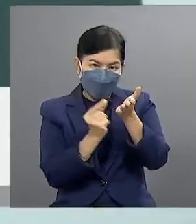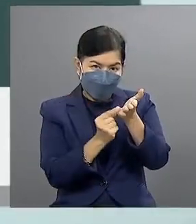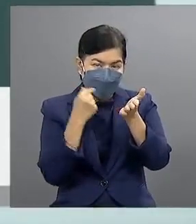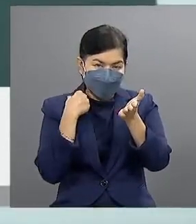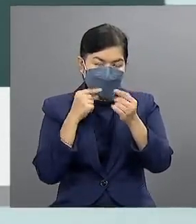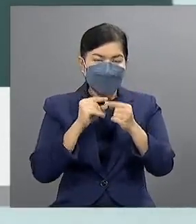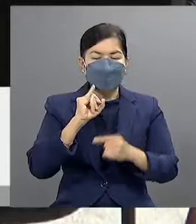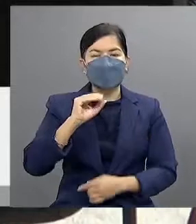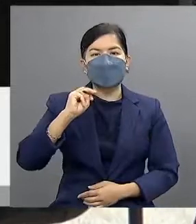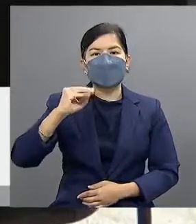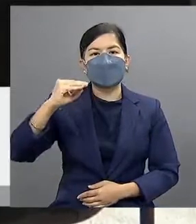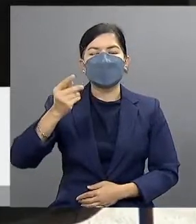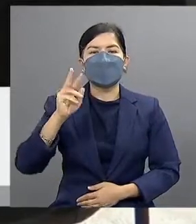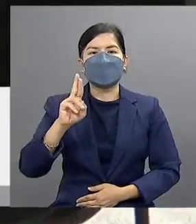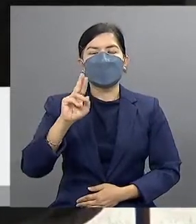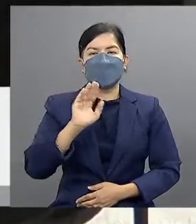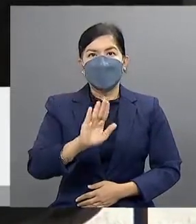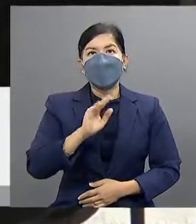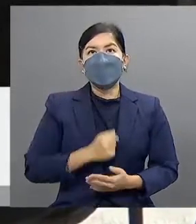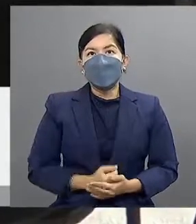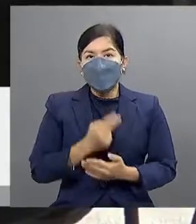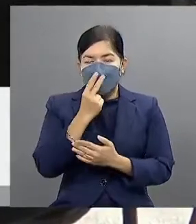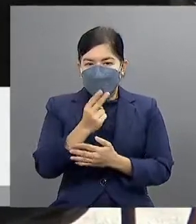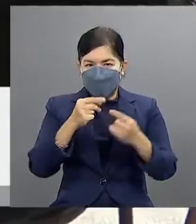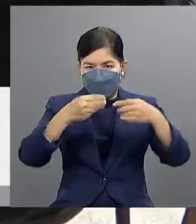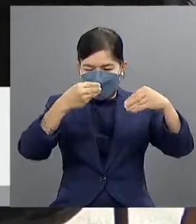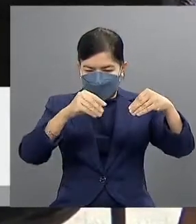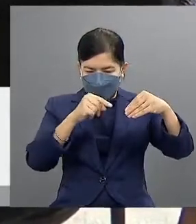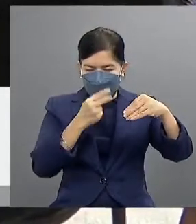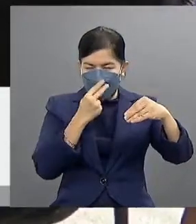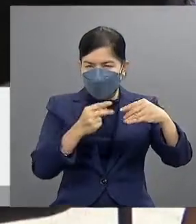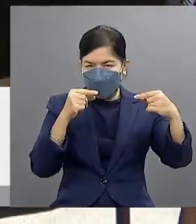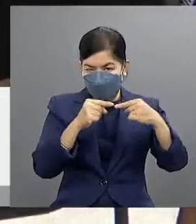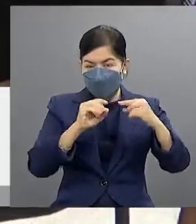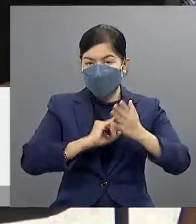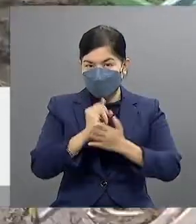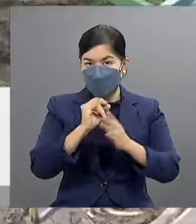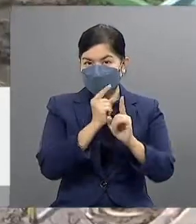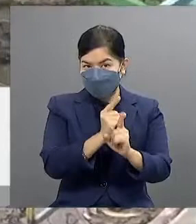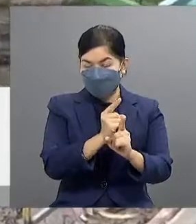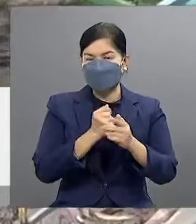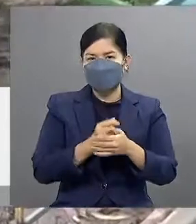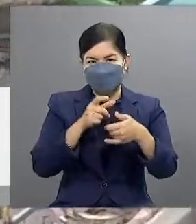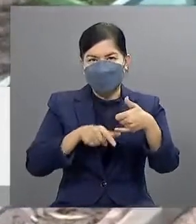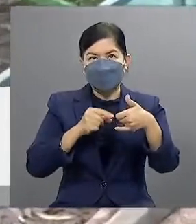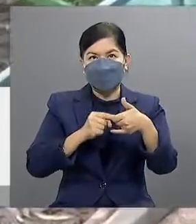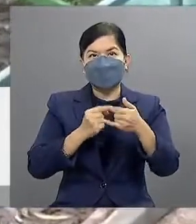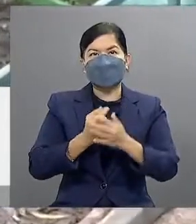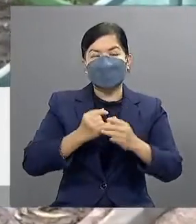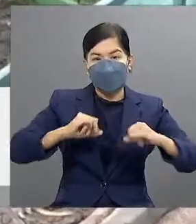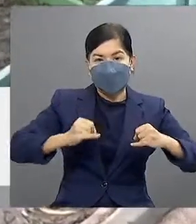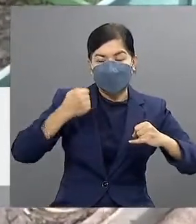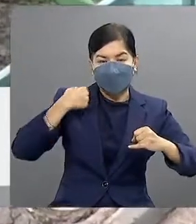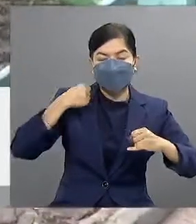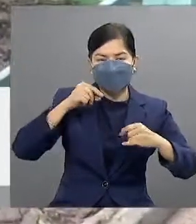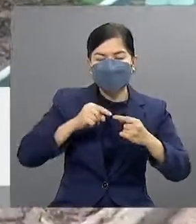พื่อให้แน่ใจว่าตรงกับเอกสารตัวรูปพรรณช้างที่นายวันเรียงเงินนำมาแสดงก่อนเคลื่อนย้ายพังโยกลับบ้านเกิดที่จังหวัด